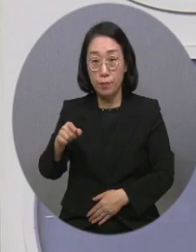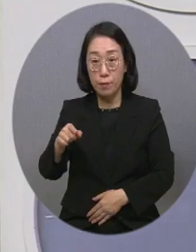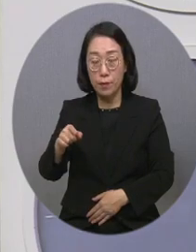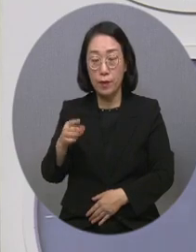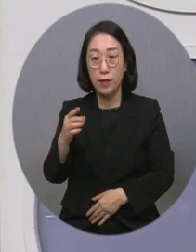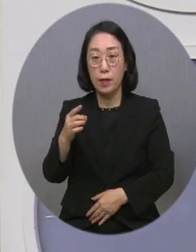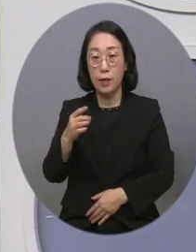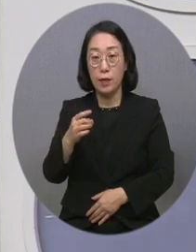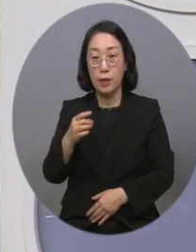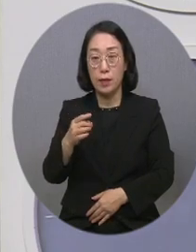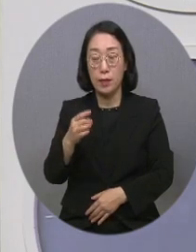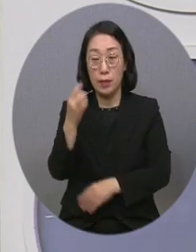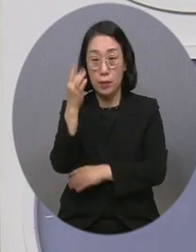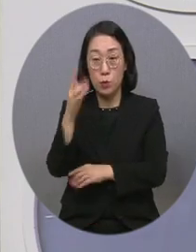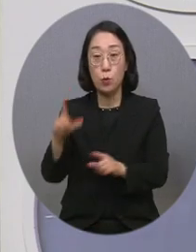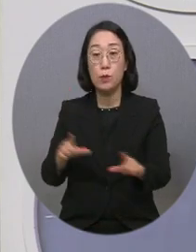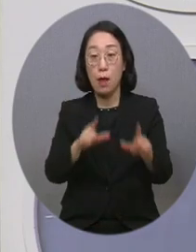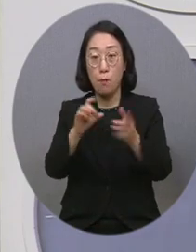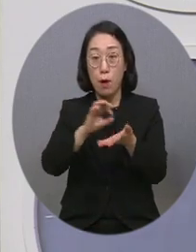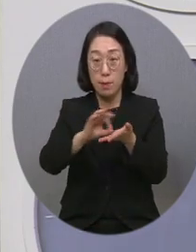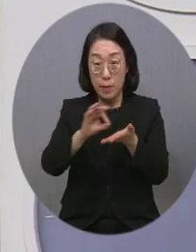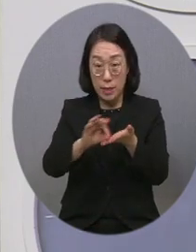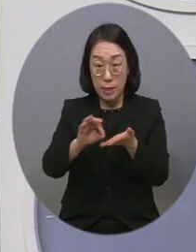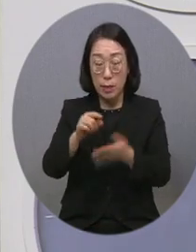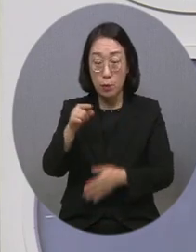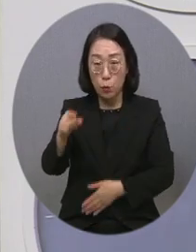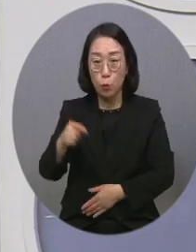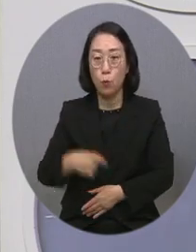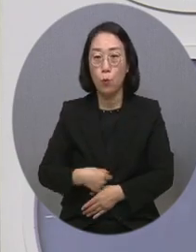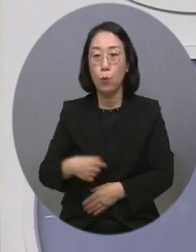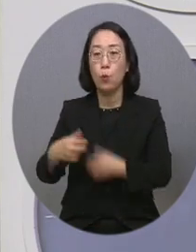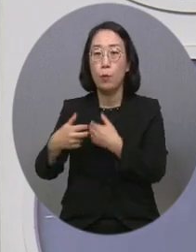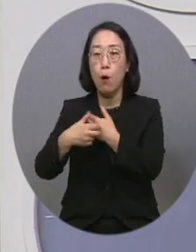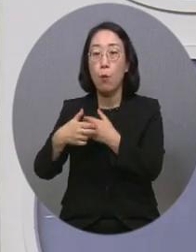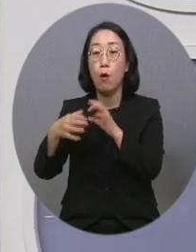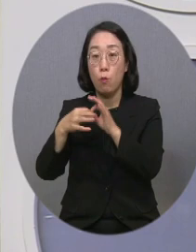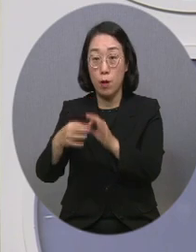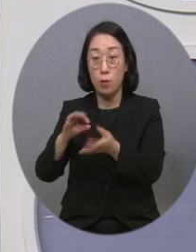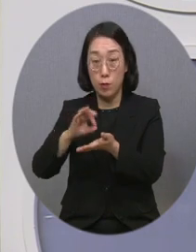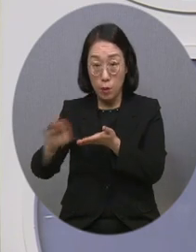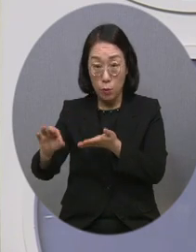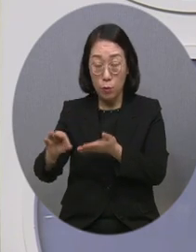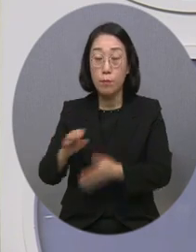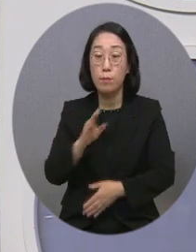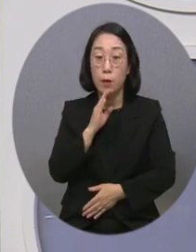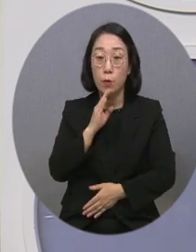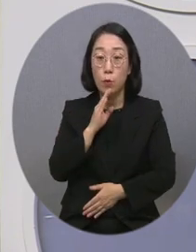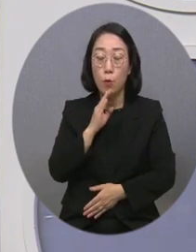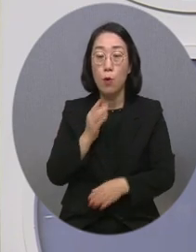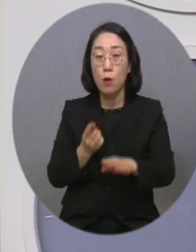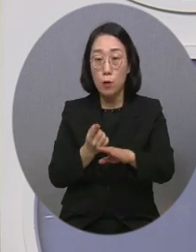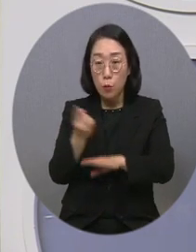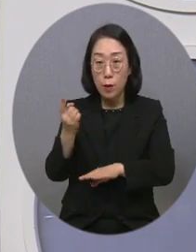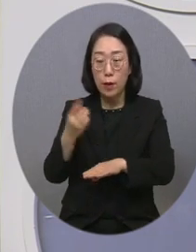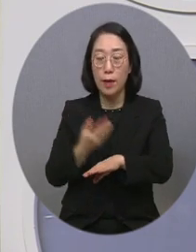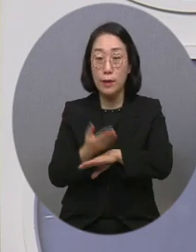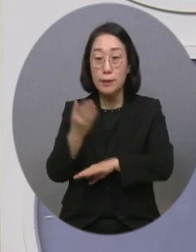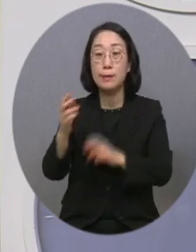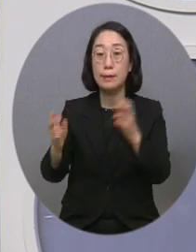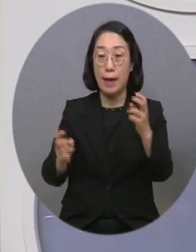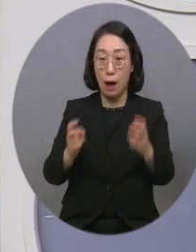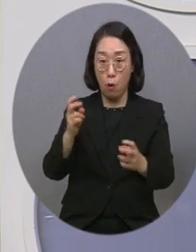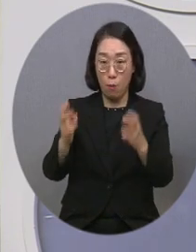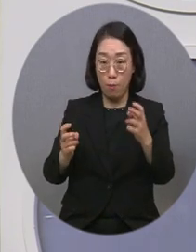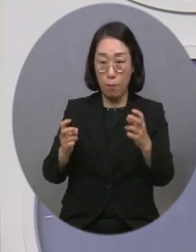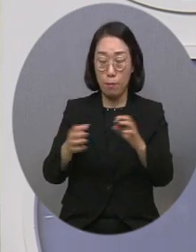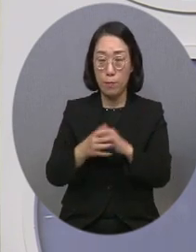기초 생계비, 의료비 같은 경우는 이제 그렇게 해주고 그다음에 또 이제 다른 우리가 이제 프로그램 사업비 같은 경우에는